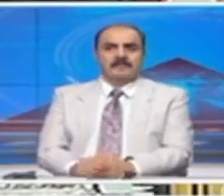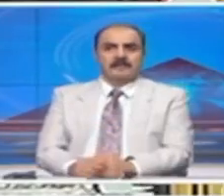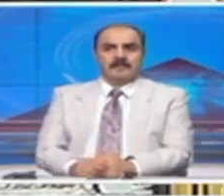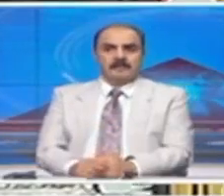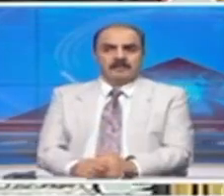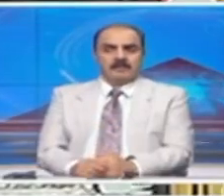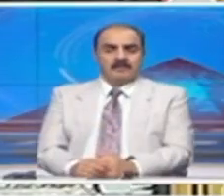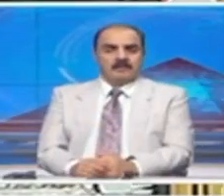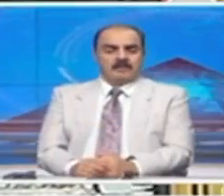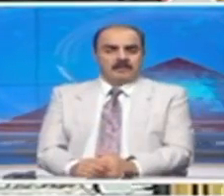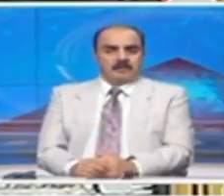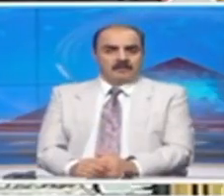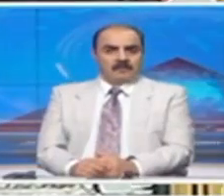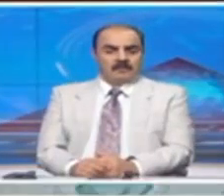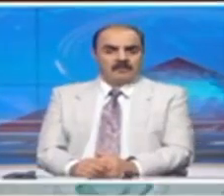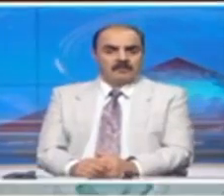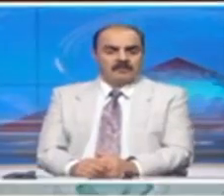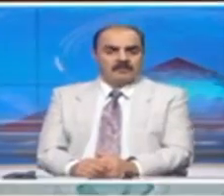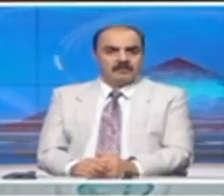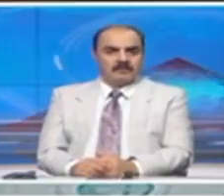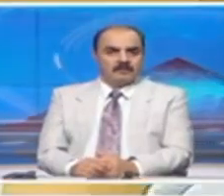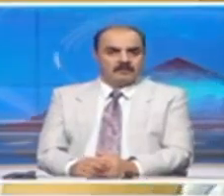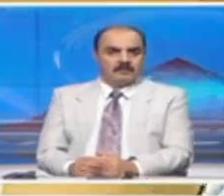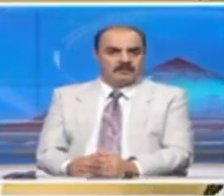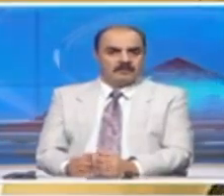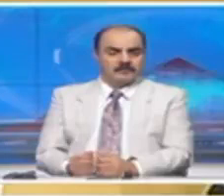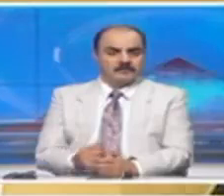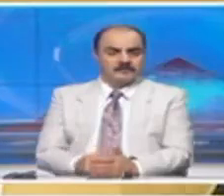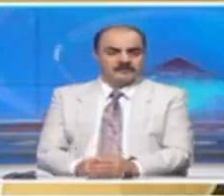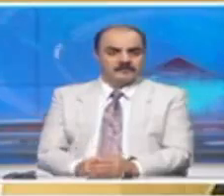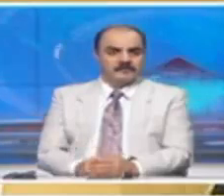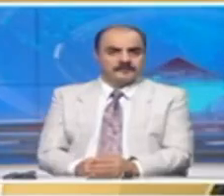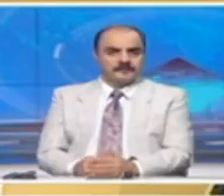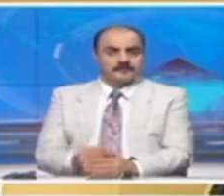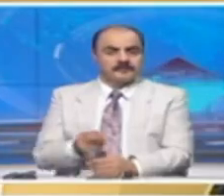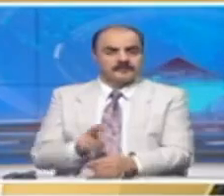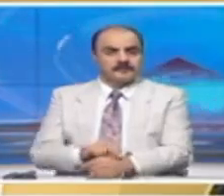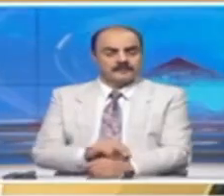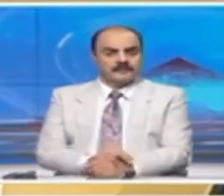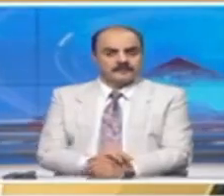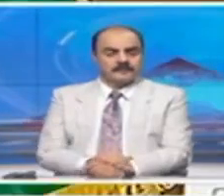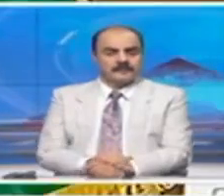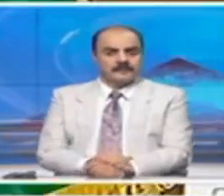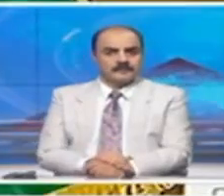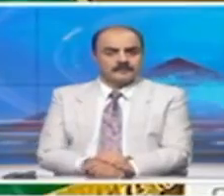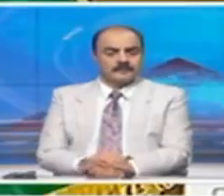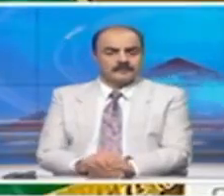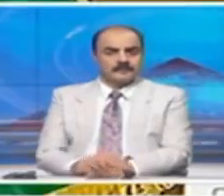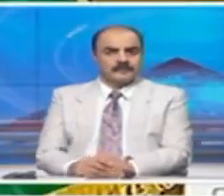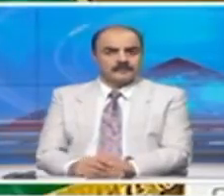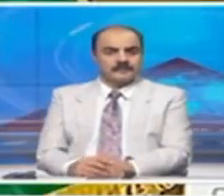بهذه الآلية الهامة، والذي كان هدفها وما زال هدفها هو